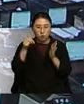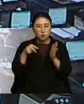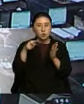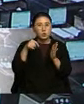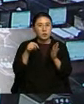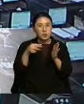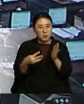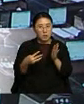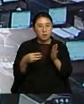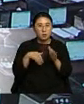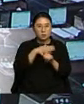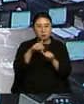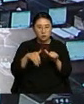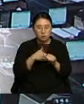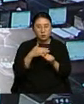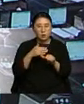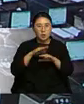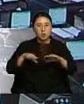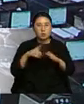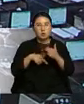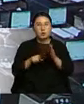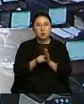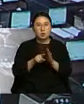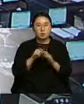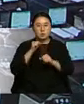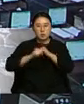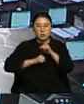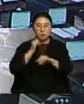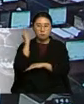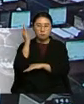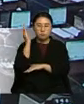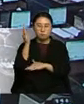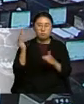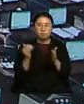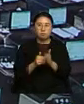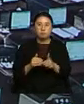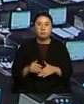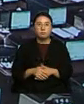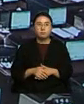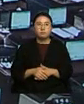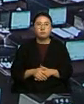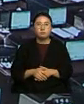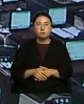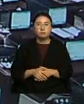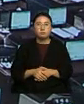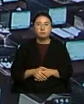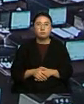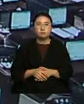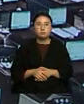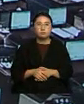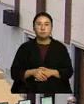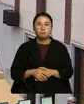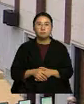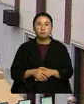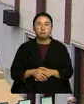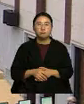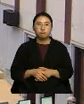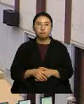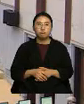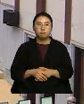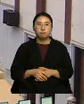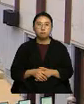지역 전환 들을 해결하기 위한 의원들에 5분자유발언 이 진행됐습니다 경기 gtv 구형 쓸 기자입니다